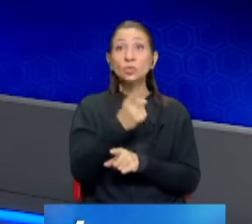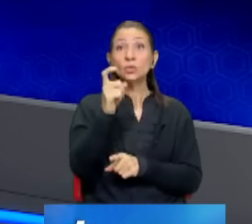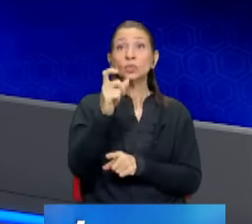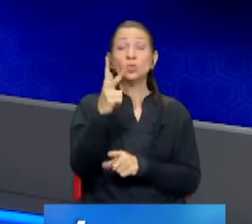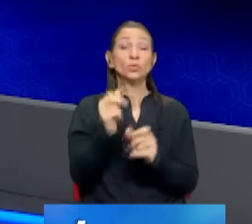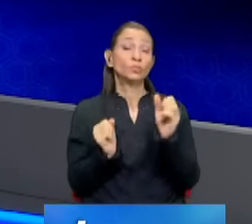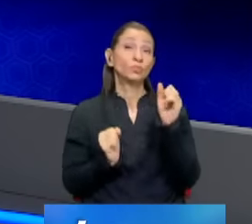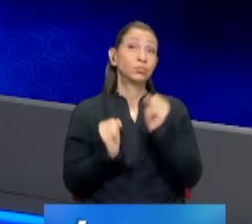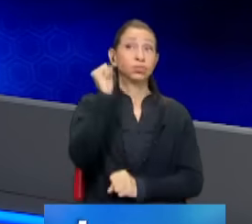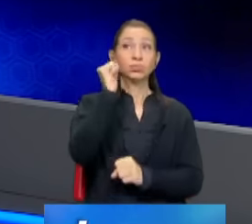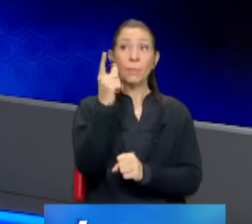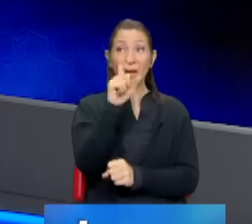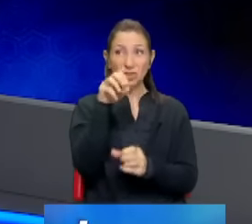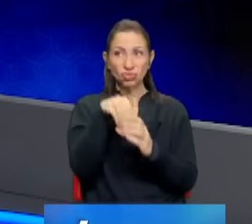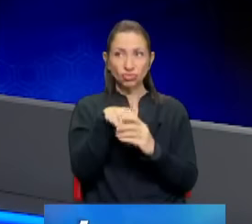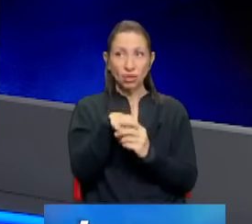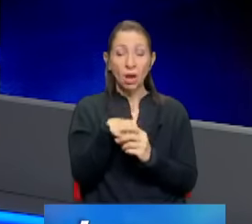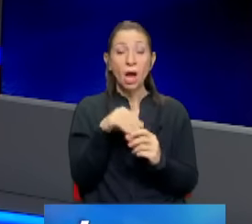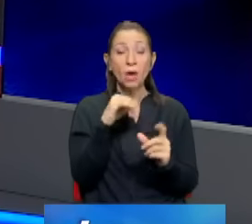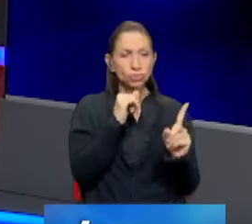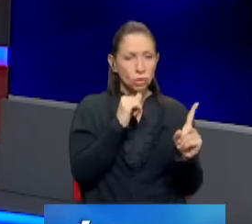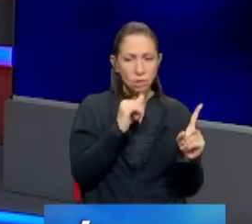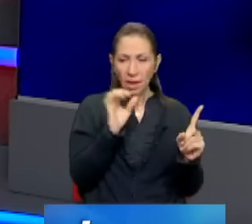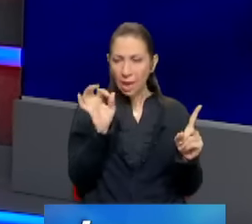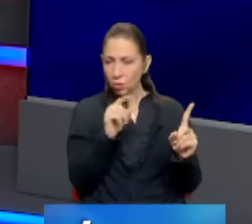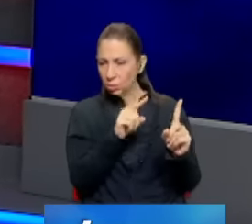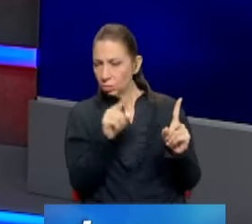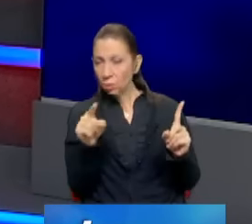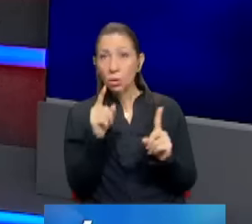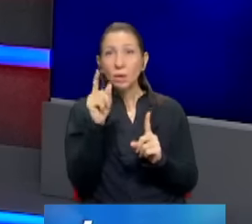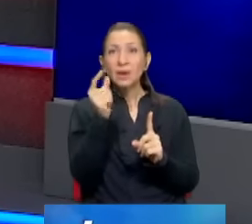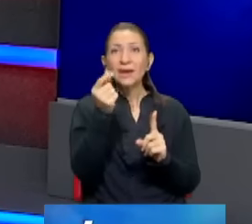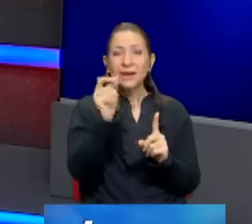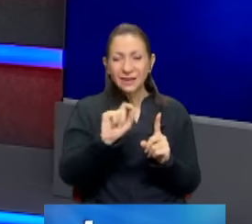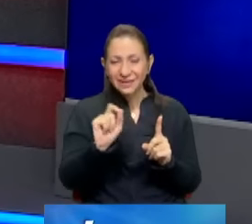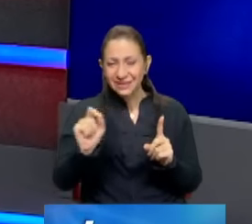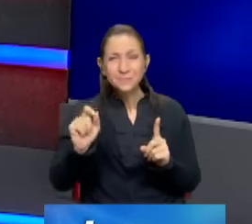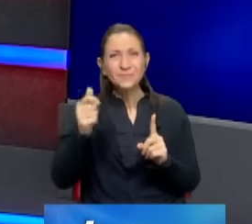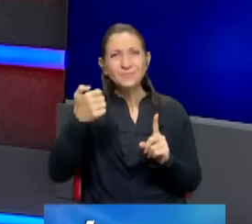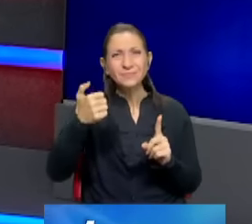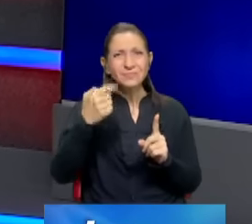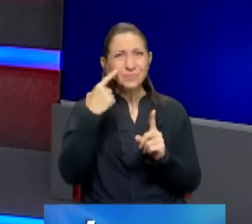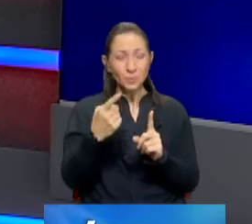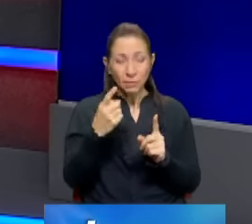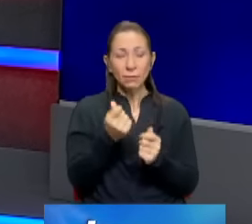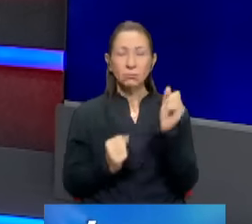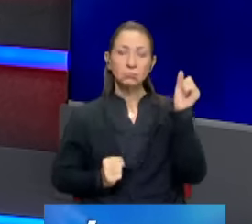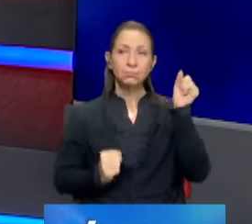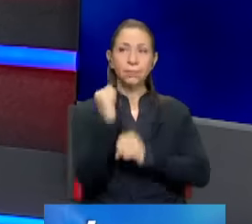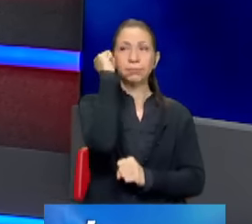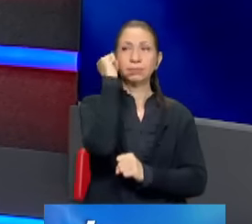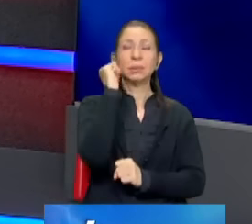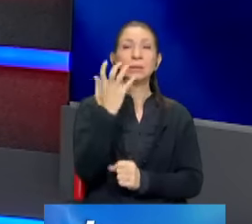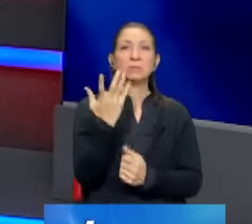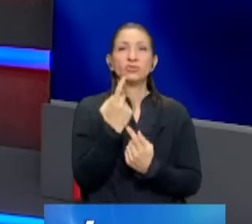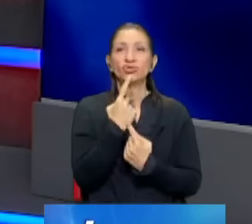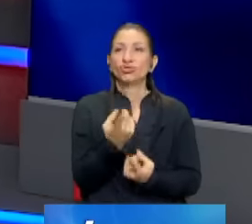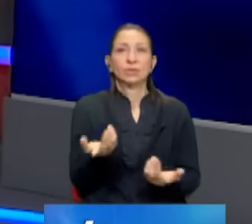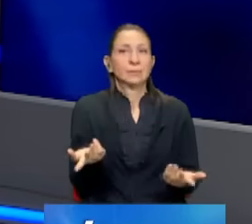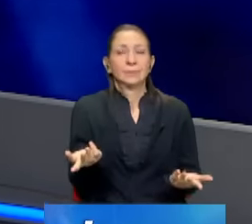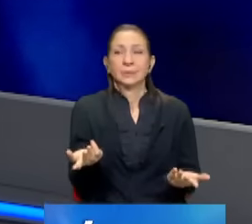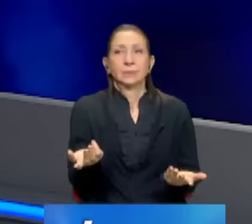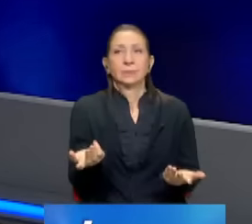%93 artmış bir ayda. Yani Ağustos'tan Eylül'e geçerken kurşun kalem fiyatları %93 artmış. Artık diyecek bir şey de